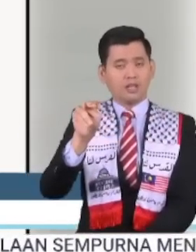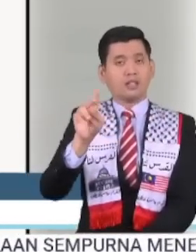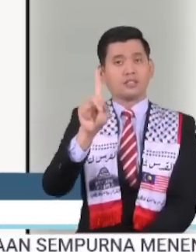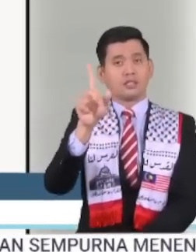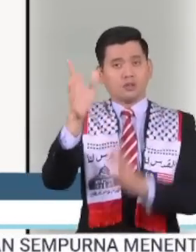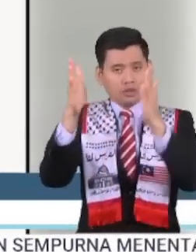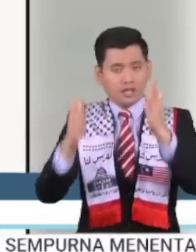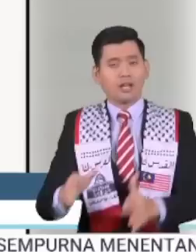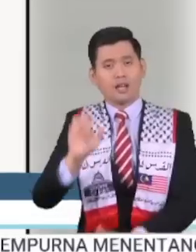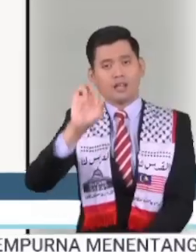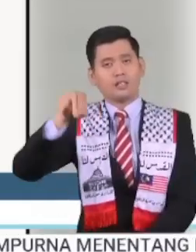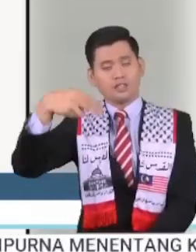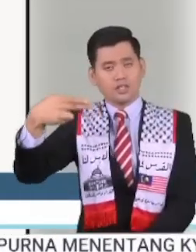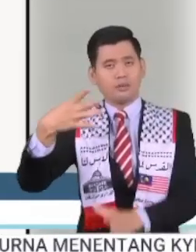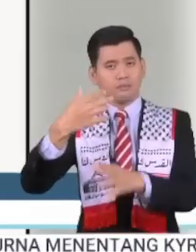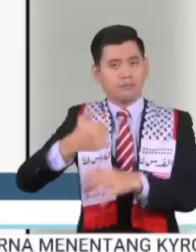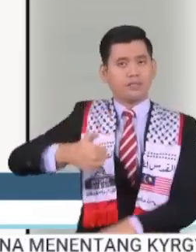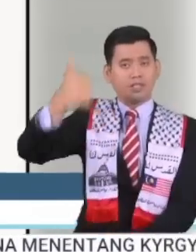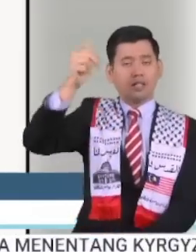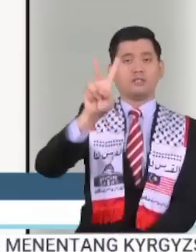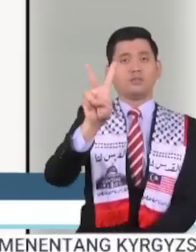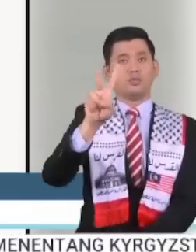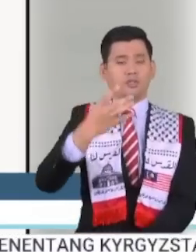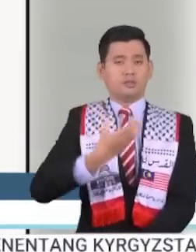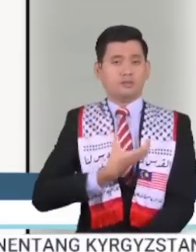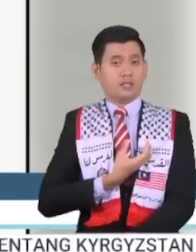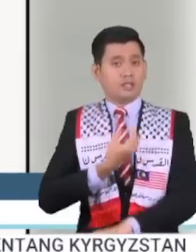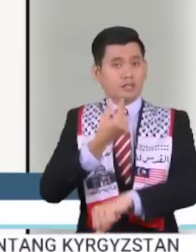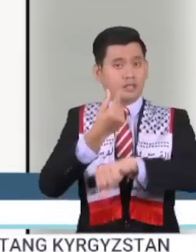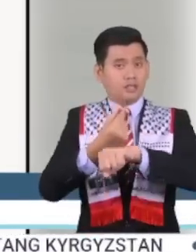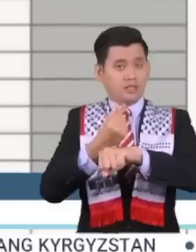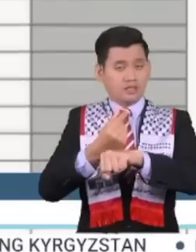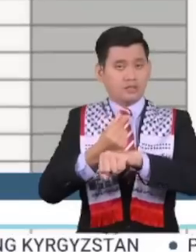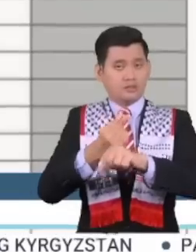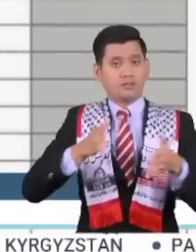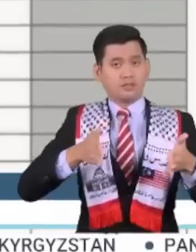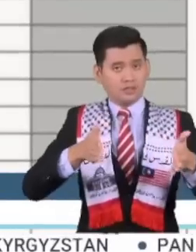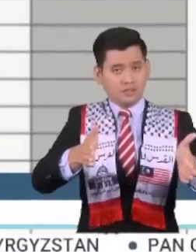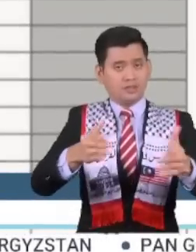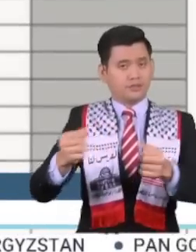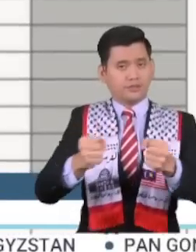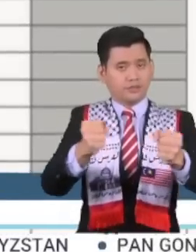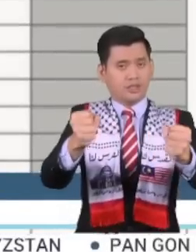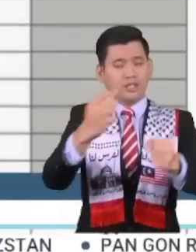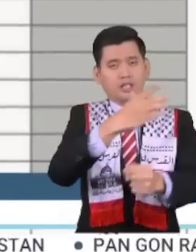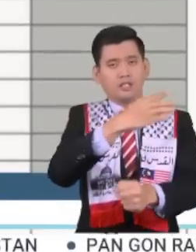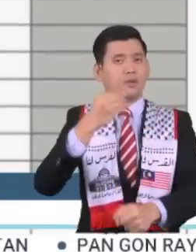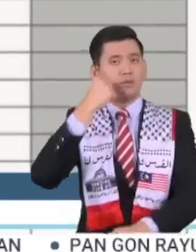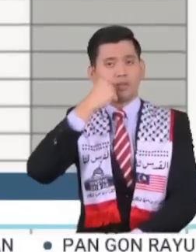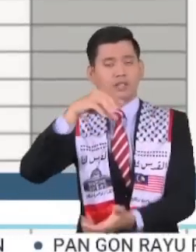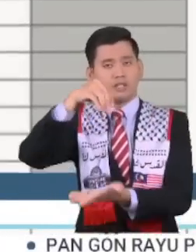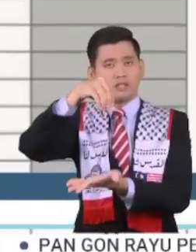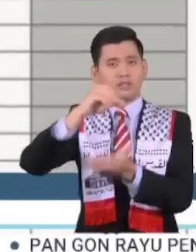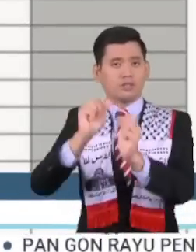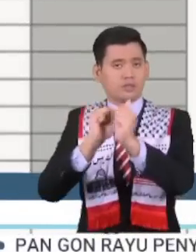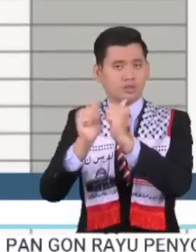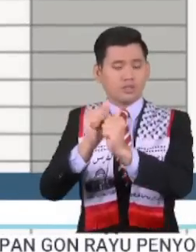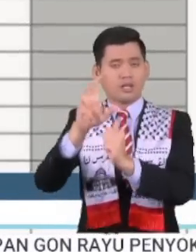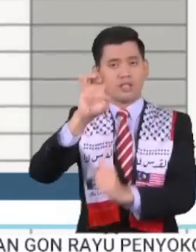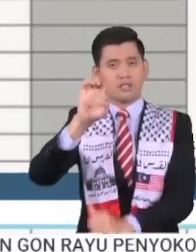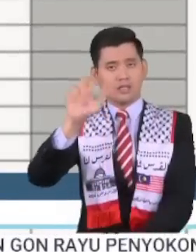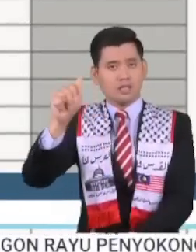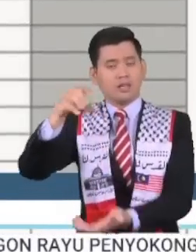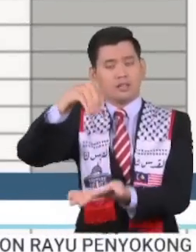Nur Aisyah Zubir yang memenangi dua pingat gangsa dalam acara lebuh raya dan kriterium wanita di Sukan C